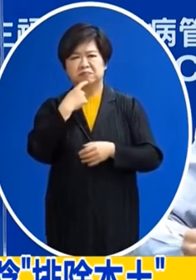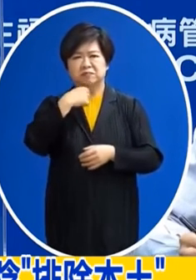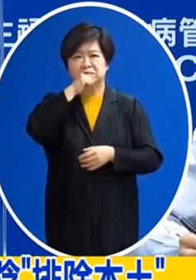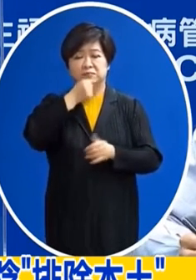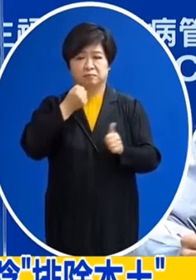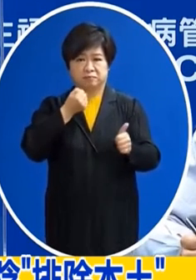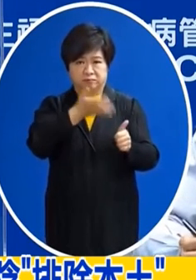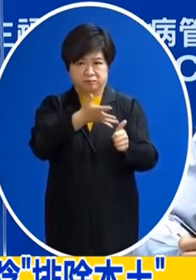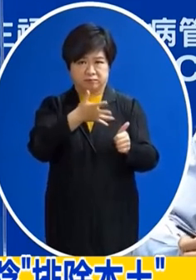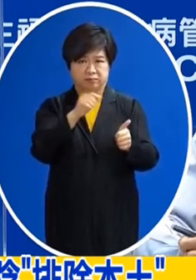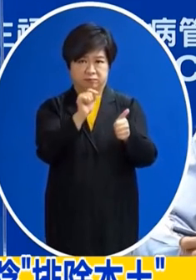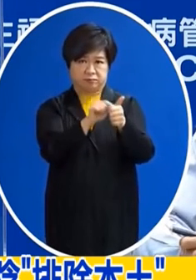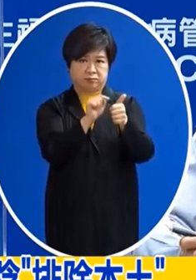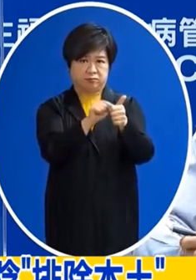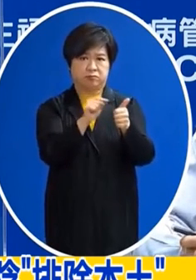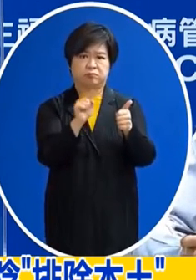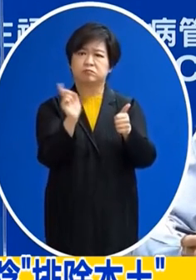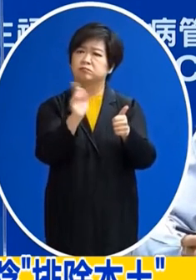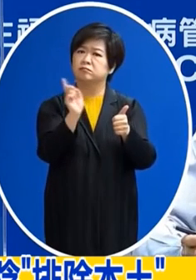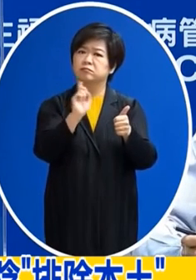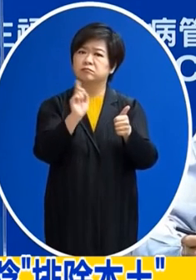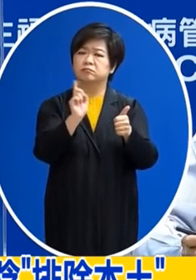例，那他就是在